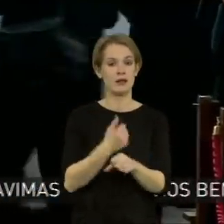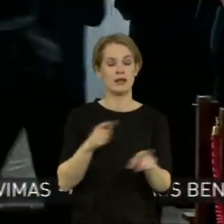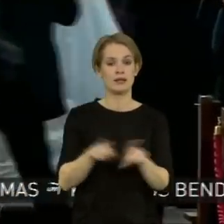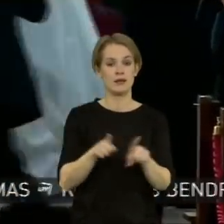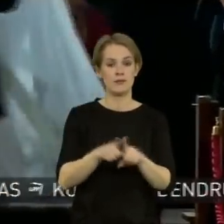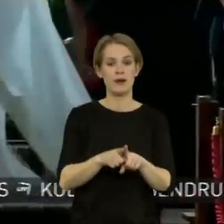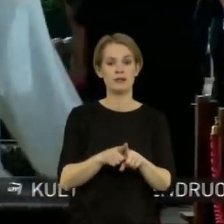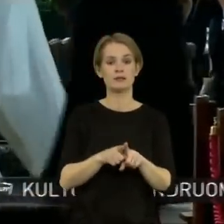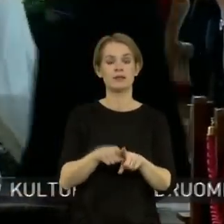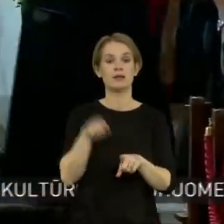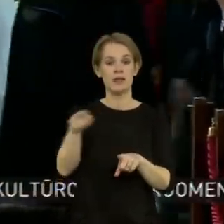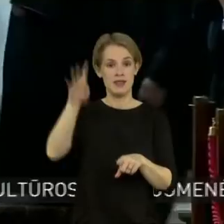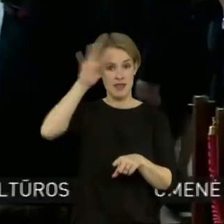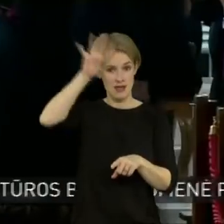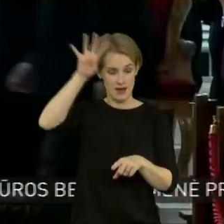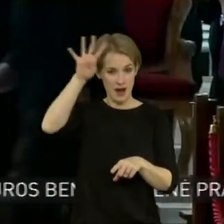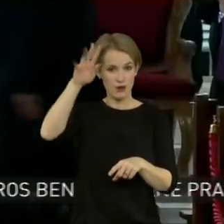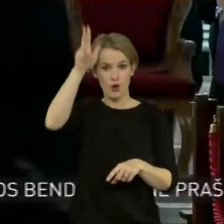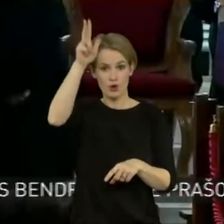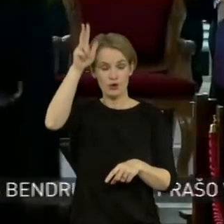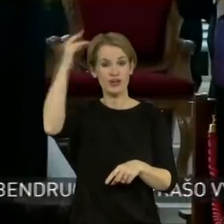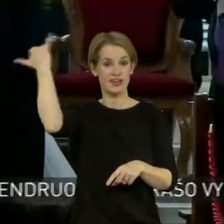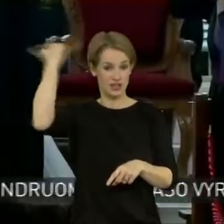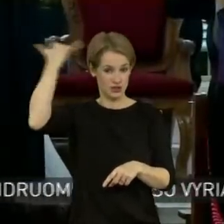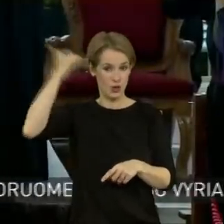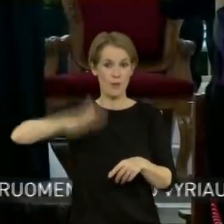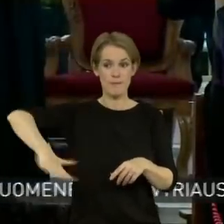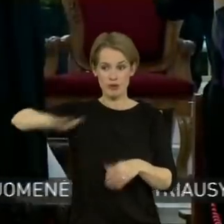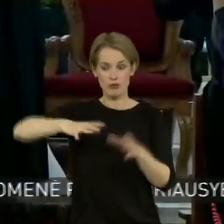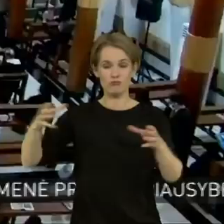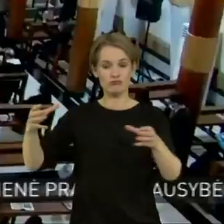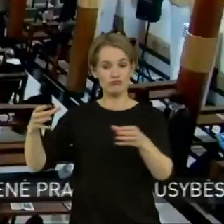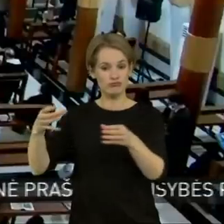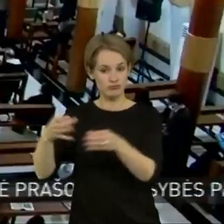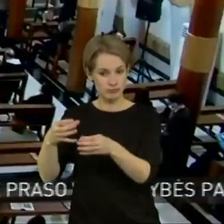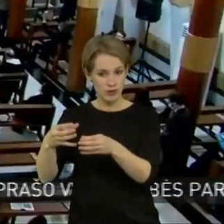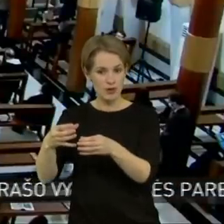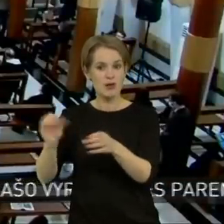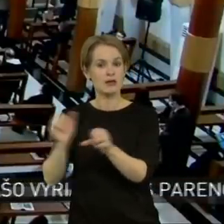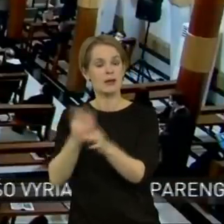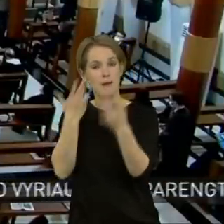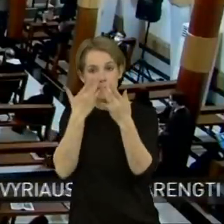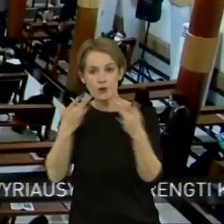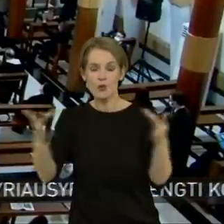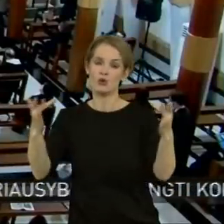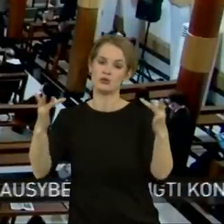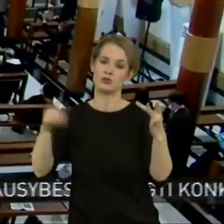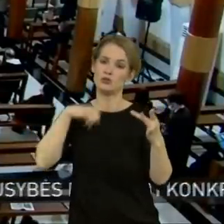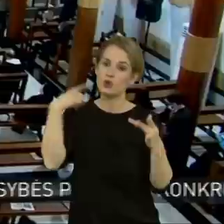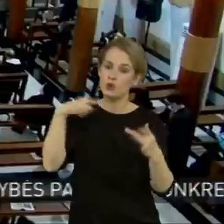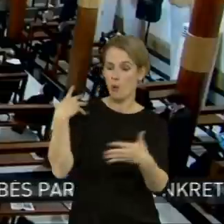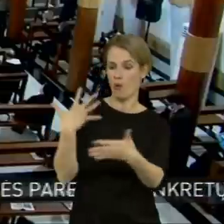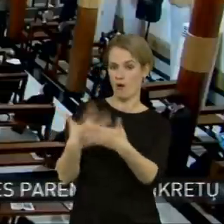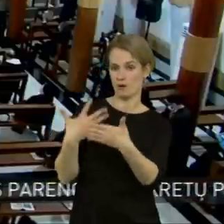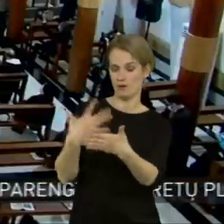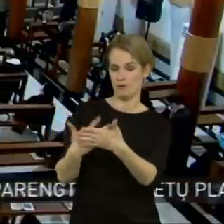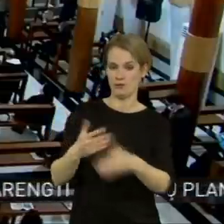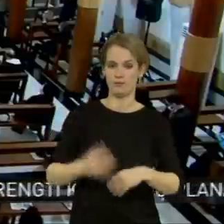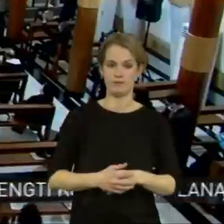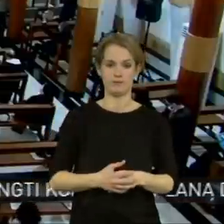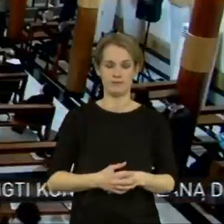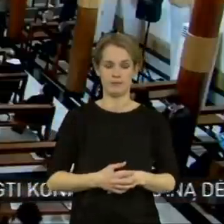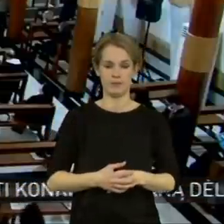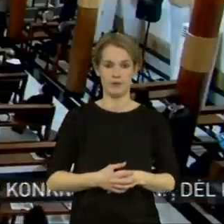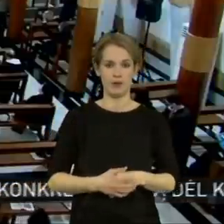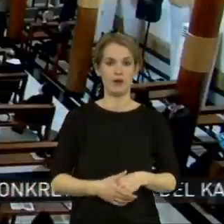krikščionių bendruomenė, sako, kad jai turėtų būti suteiktas didesnis vaidmuo šalyje. Per pastaruosius 20 metų viena